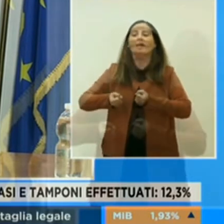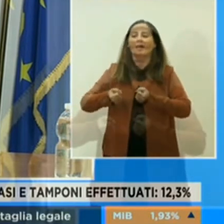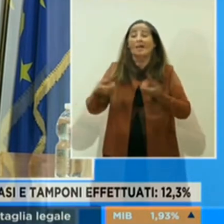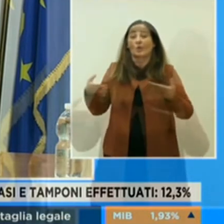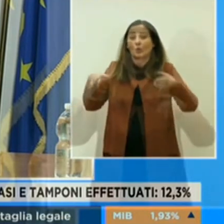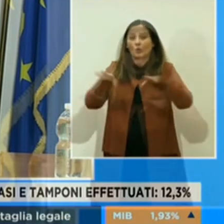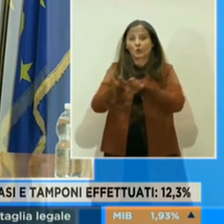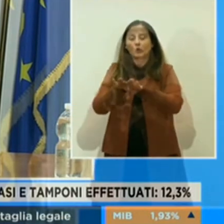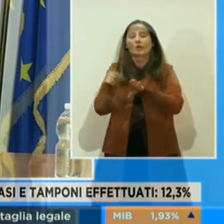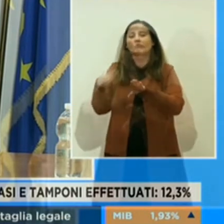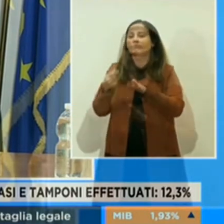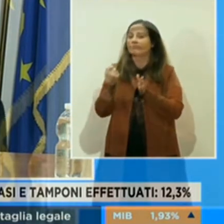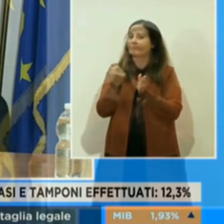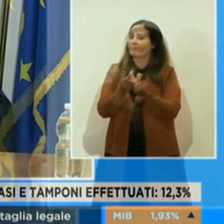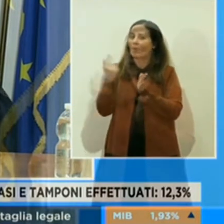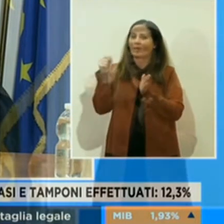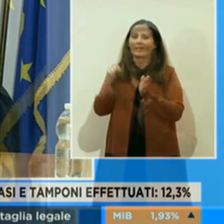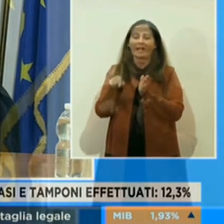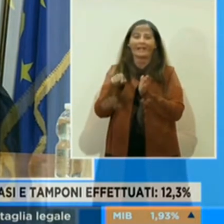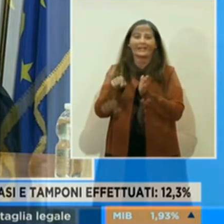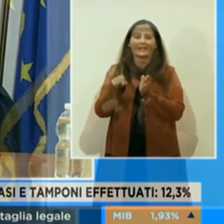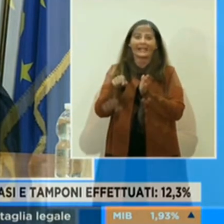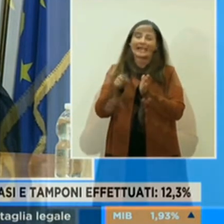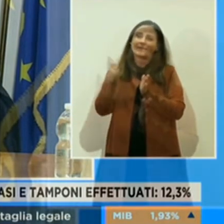è un argomento